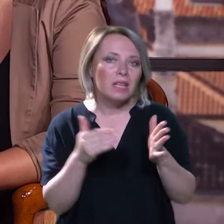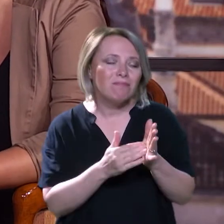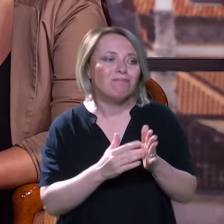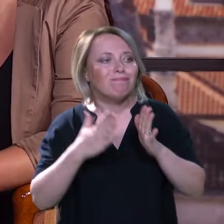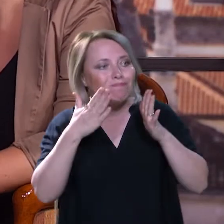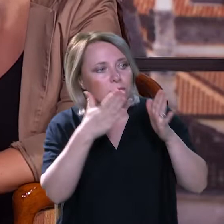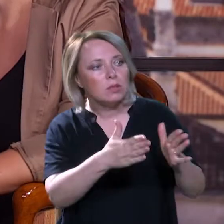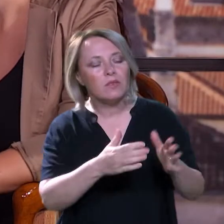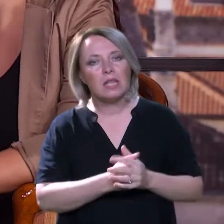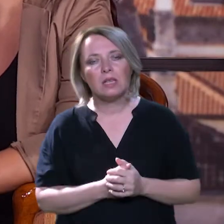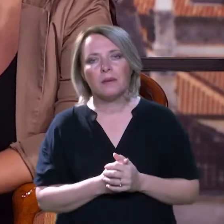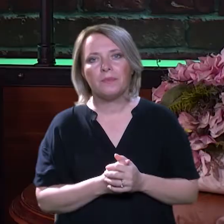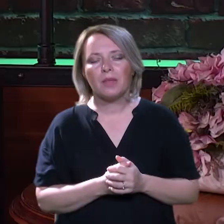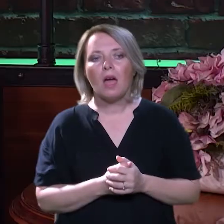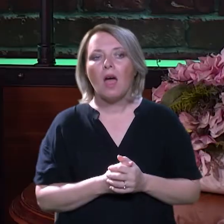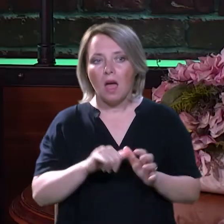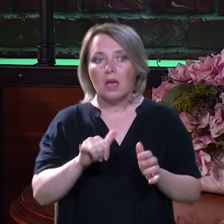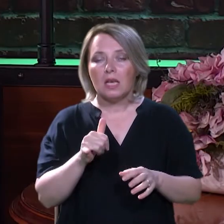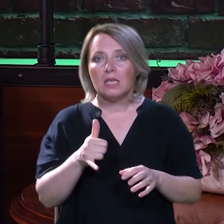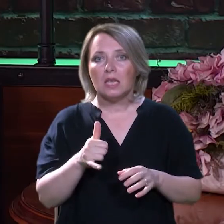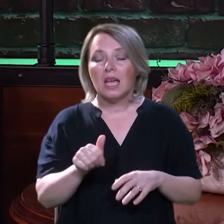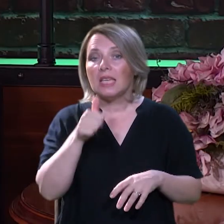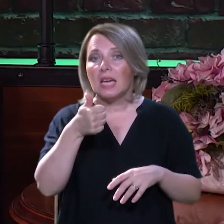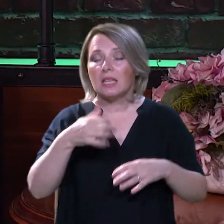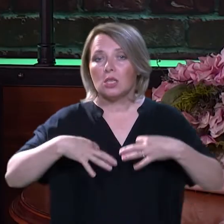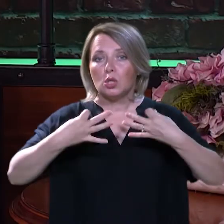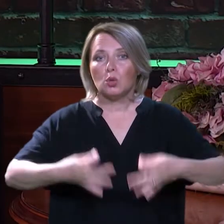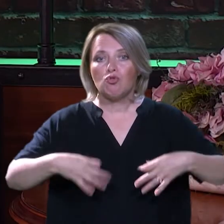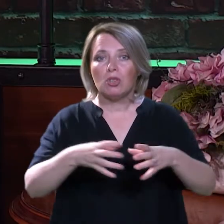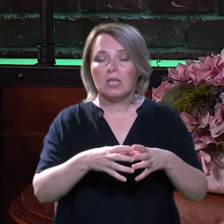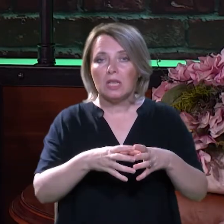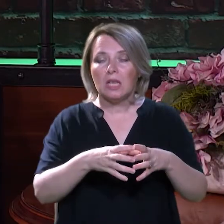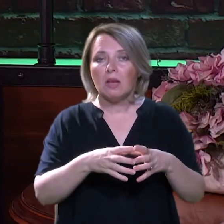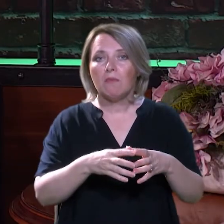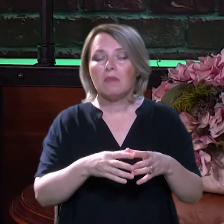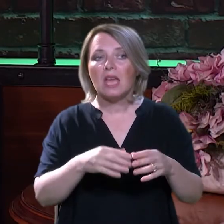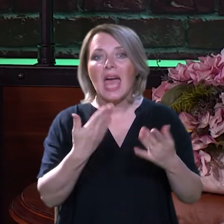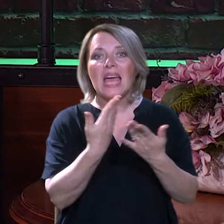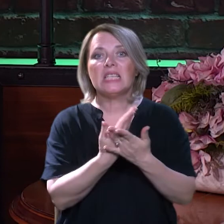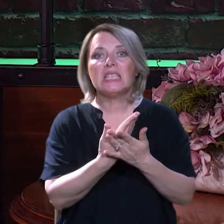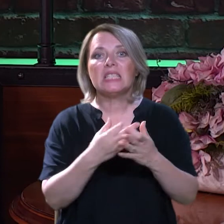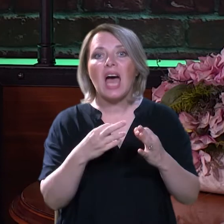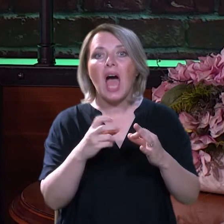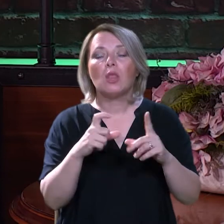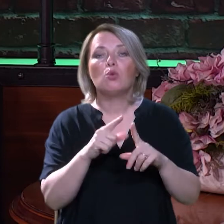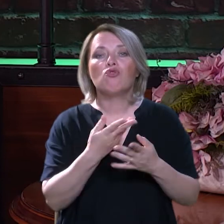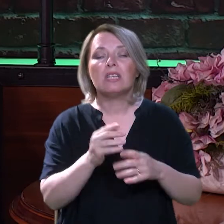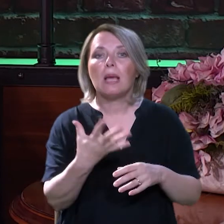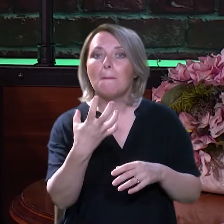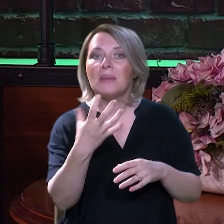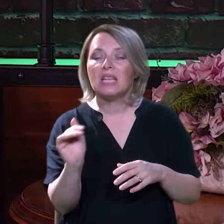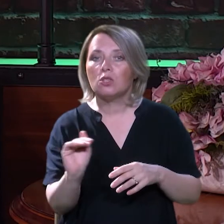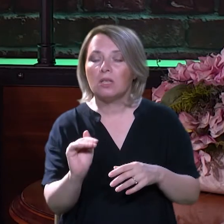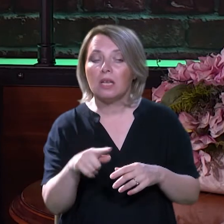se treba posvetiti. Tako je. Mislim, jedan stručni tim je otprilike zadužen za oko 500 djece.